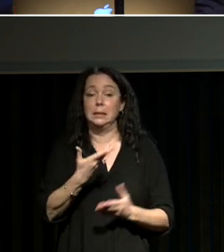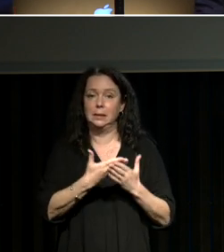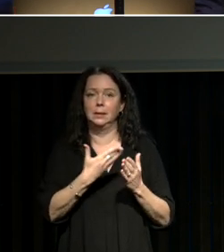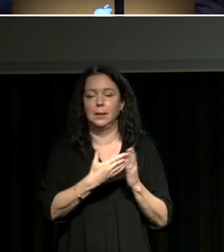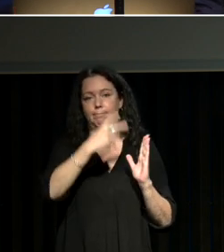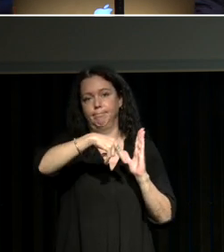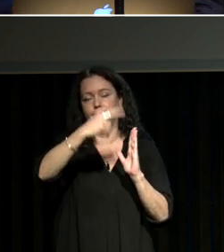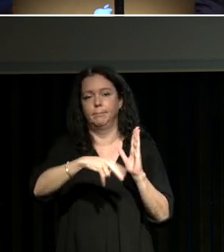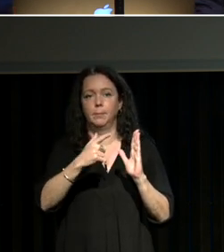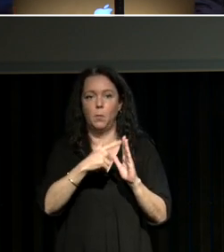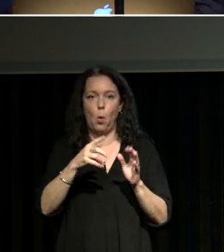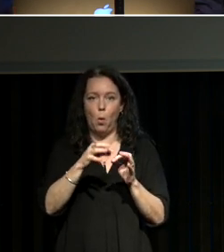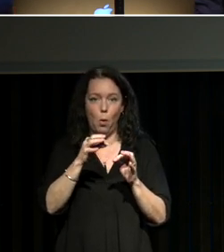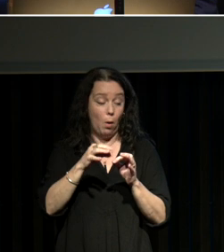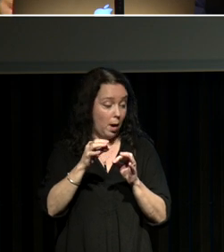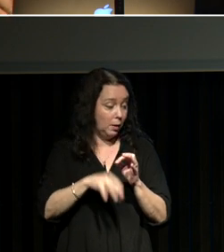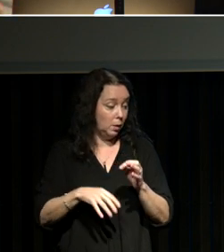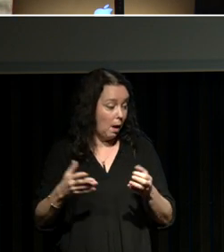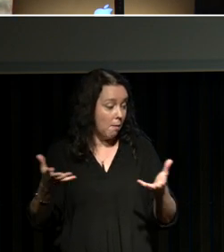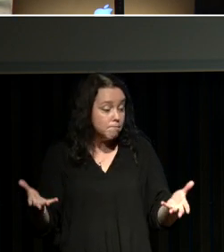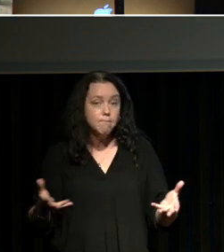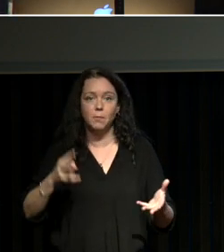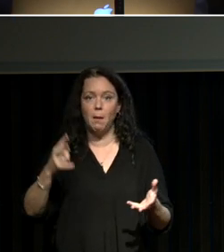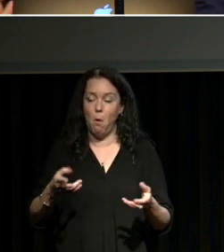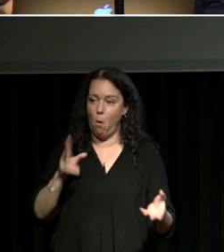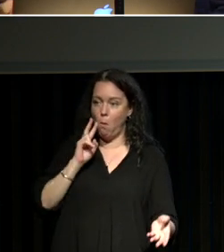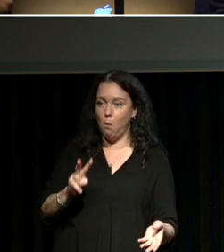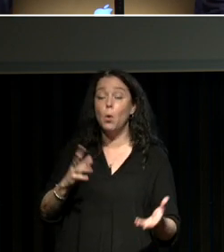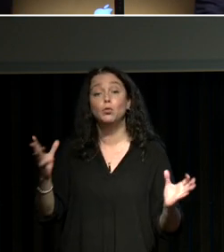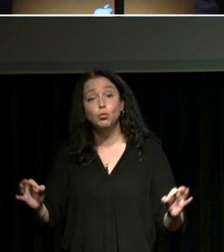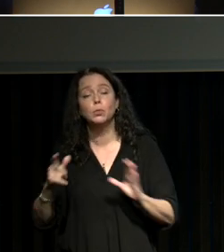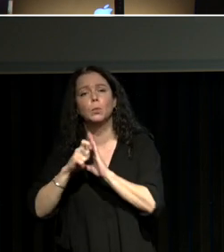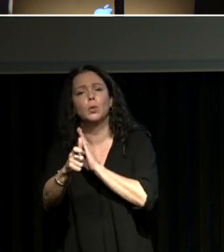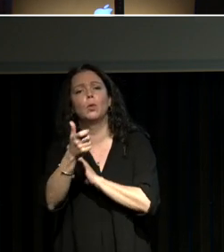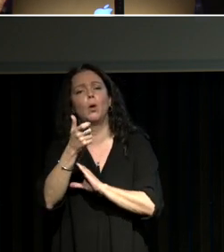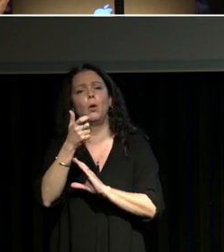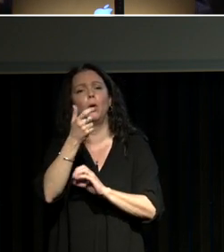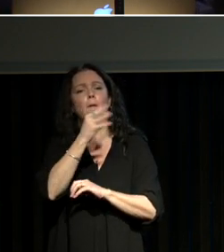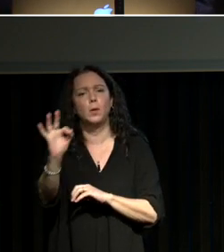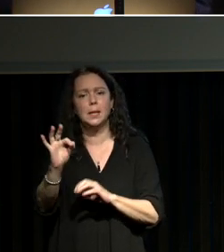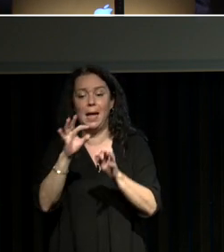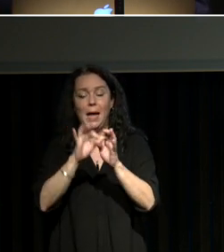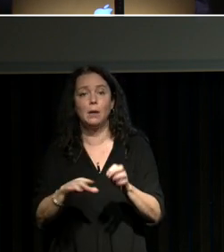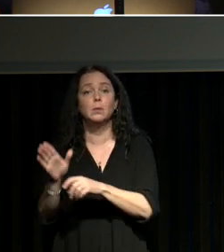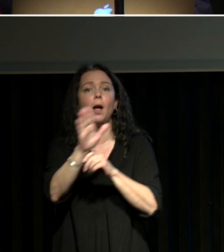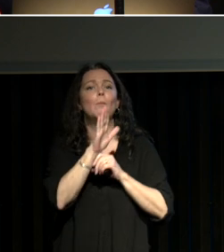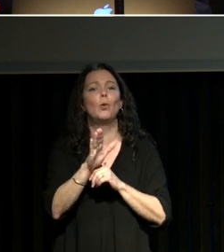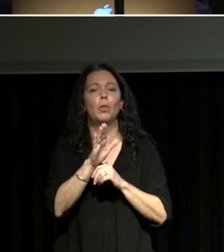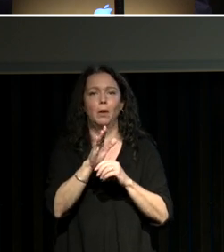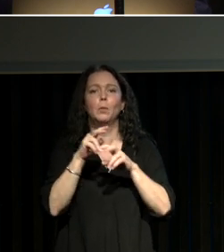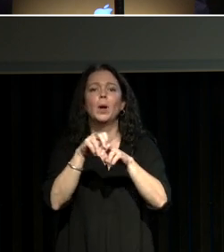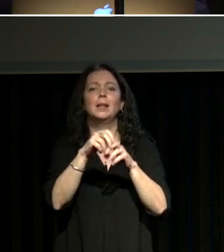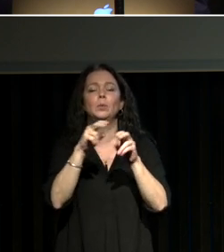ces résultats inattendus. Et d'ailleurs, à tel point, le protocole français, quand ces résultats ont été montrés dans les études